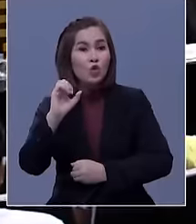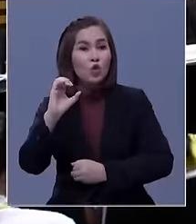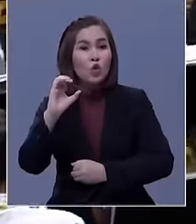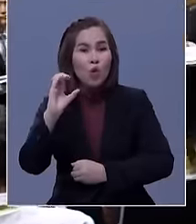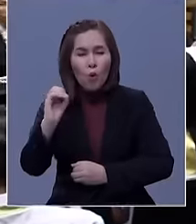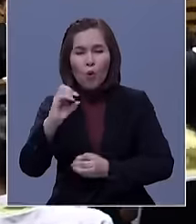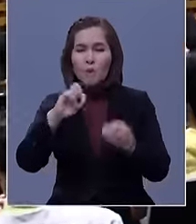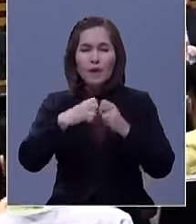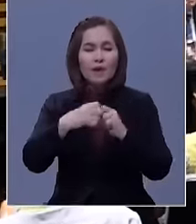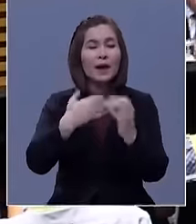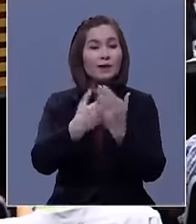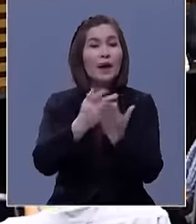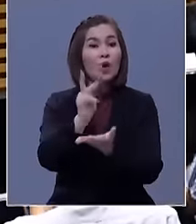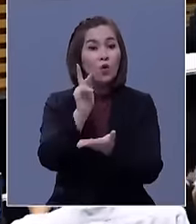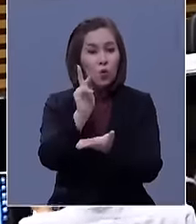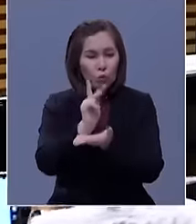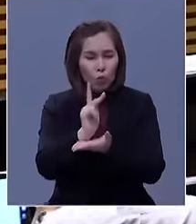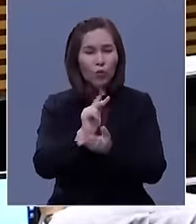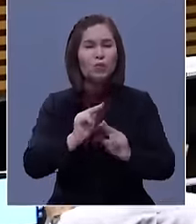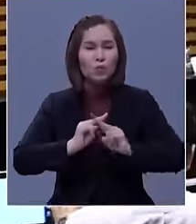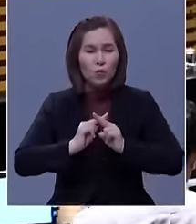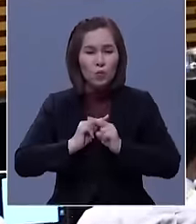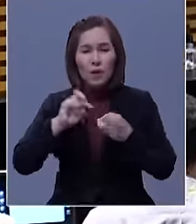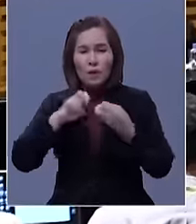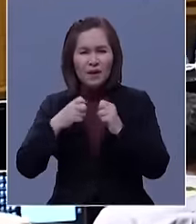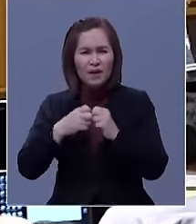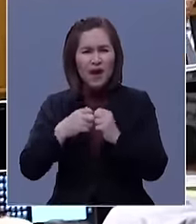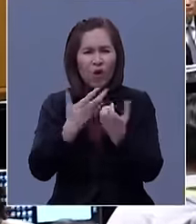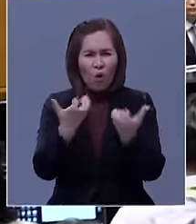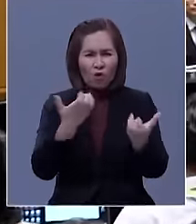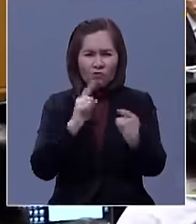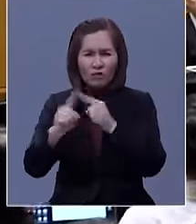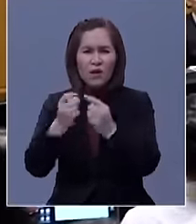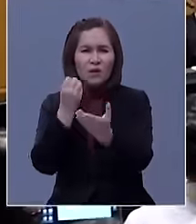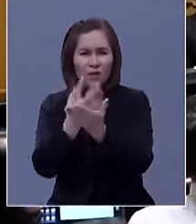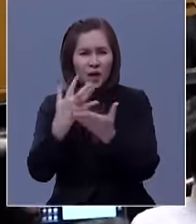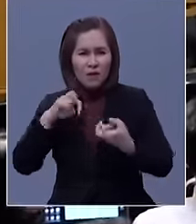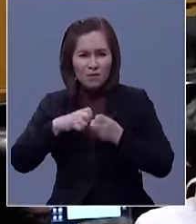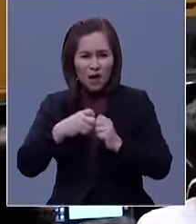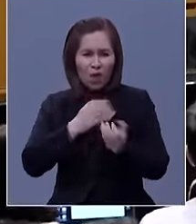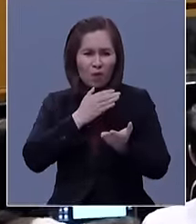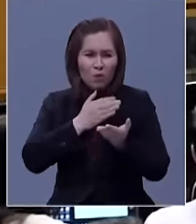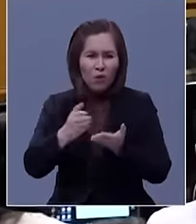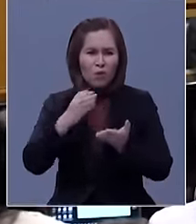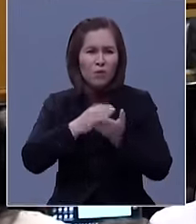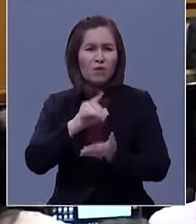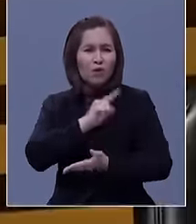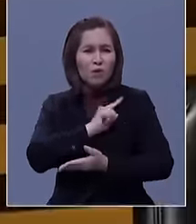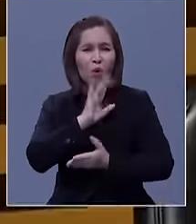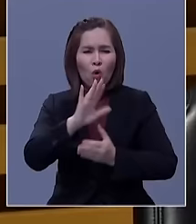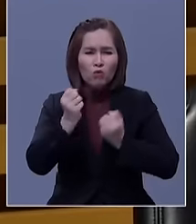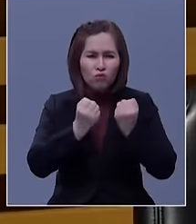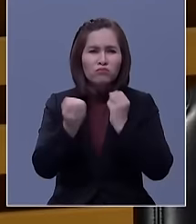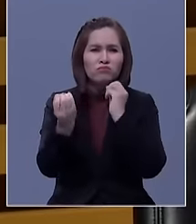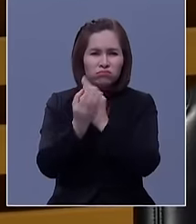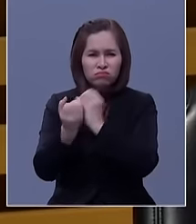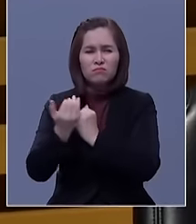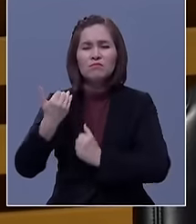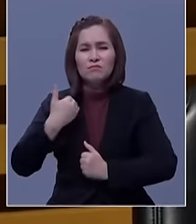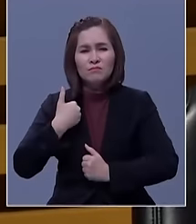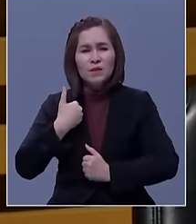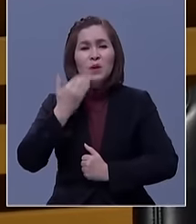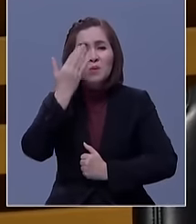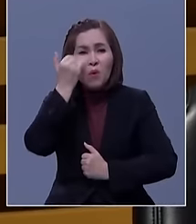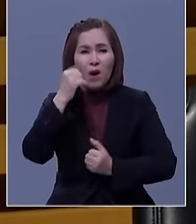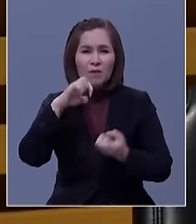ครัวเรือและปัญหาค่าครองชีพที่อยู่ในระดับสูงส่งผลต่อการผ่อนชำระของลูกค้าสินเชื่อรถยนต์บ้างทำให้เกิดทำ